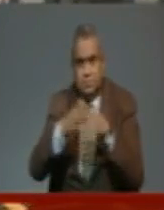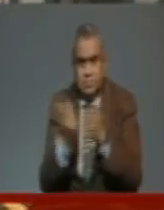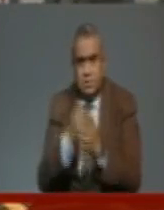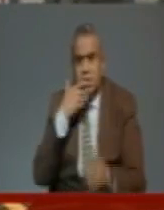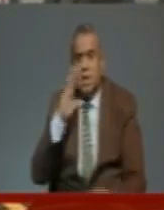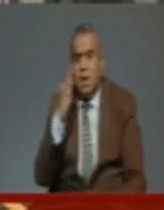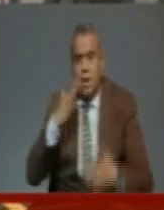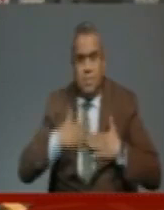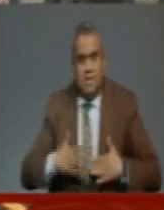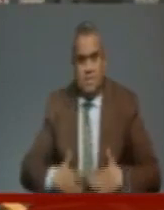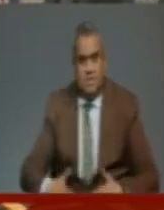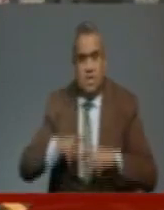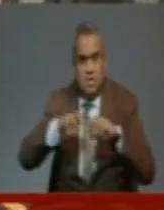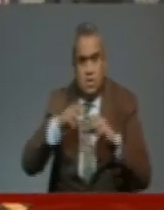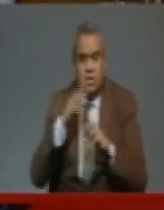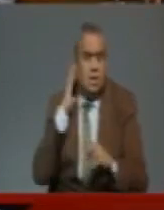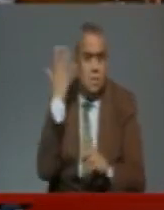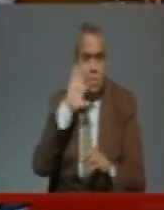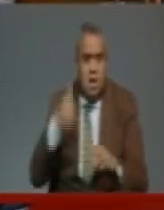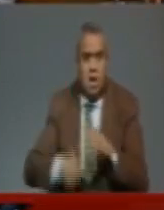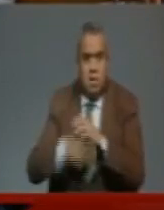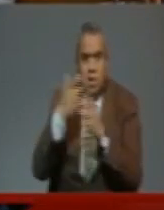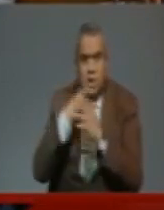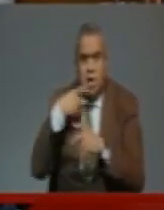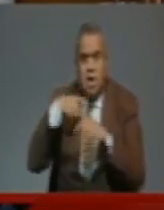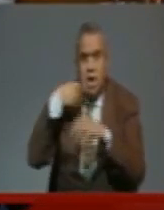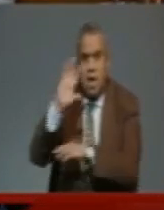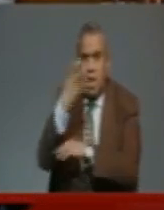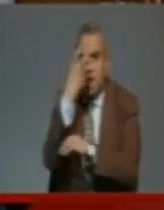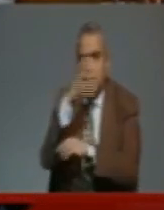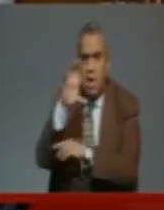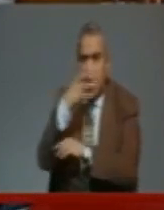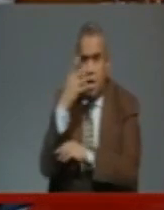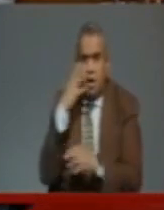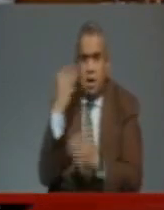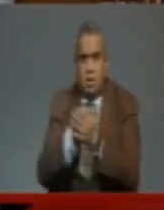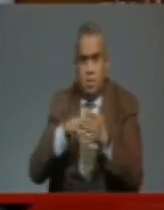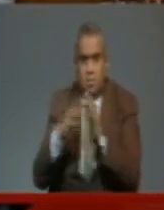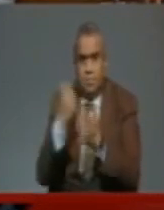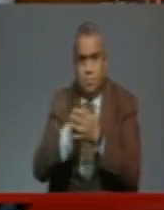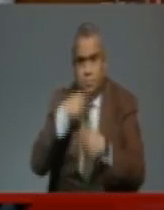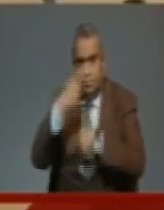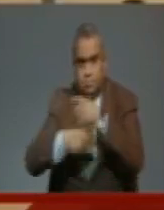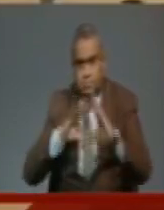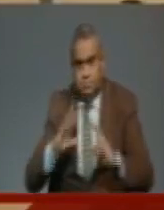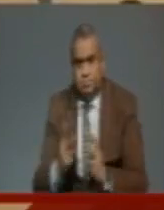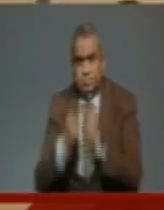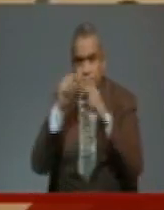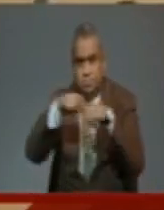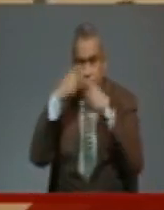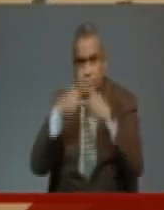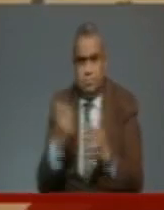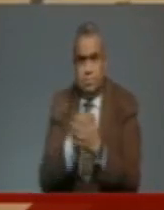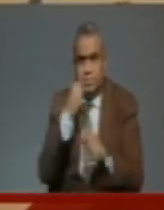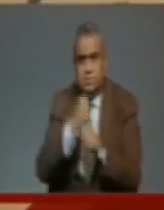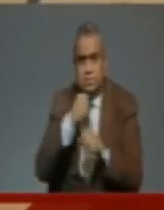تفتيش الإكس راي وكاميرات المراقبة. وساهم التطوير يا فندم في تسهيل حركة